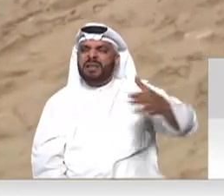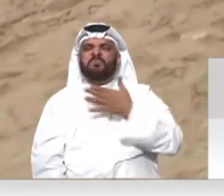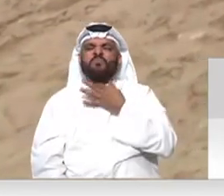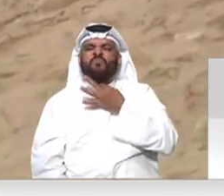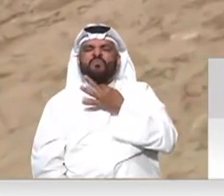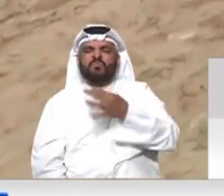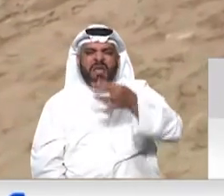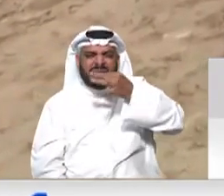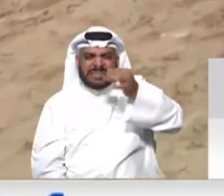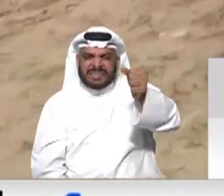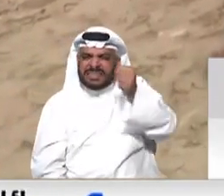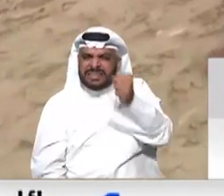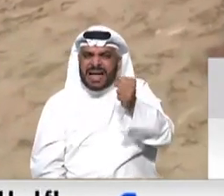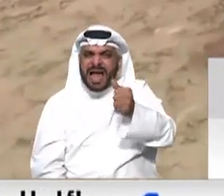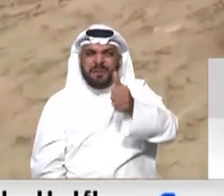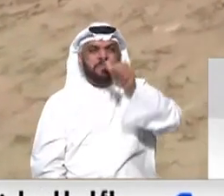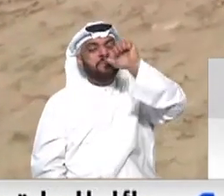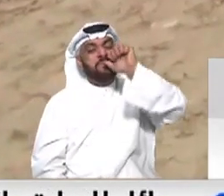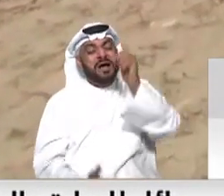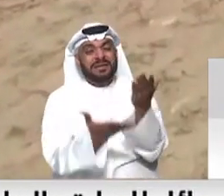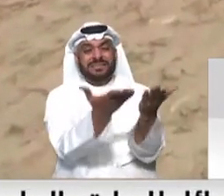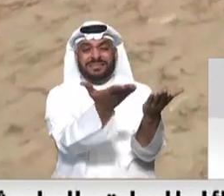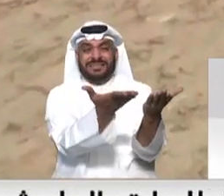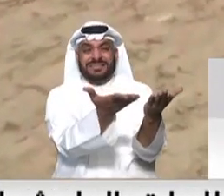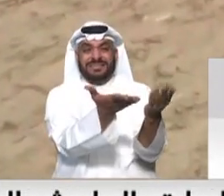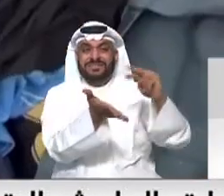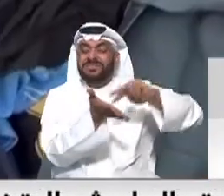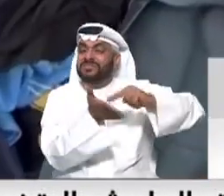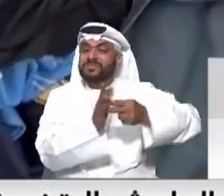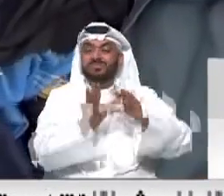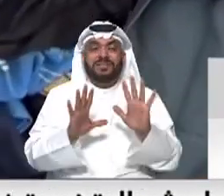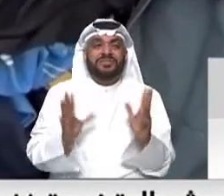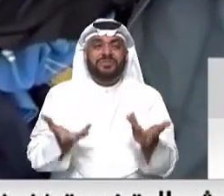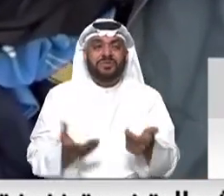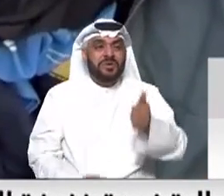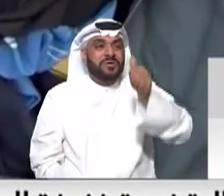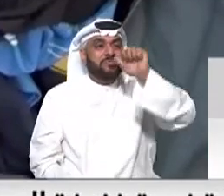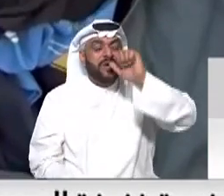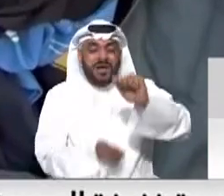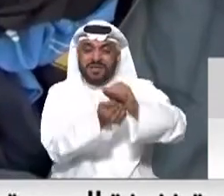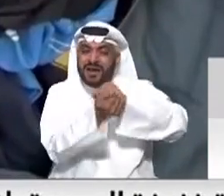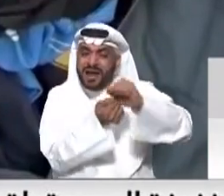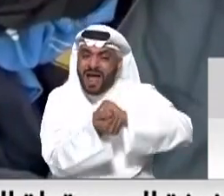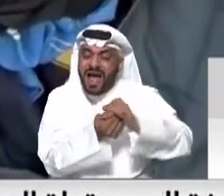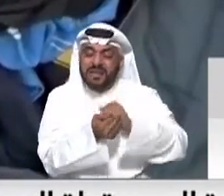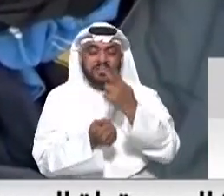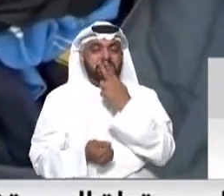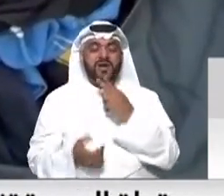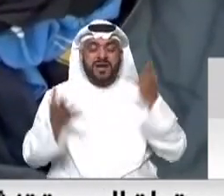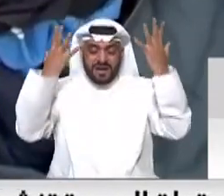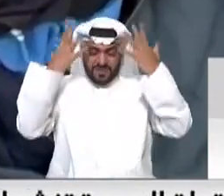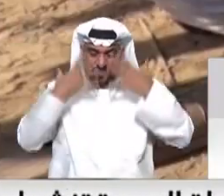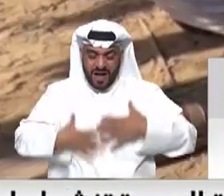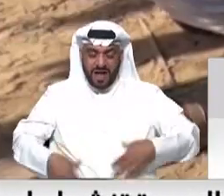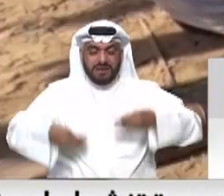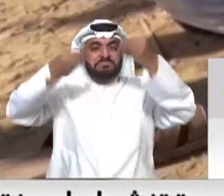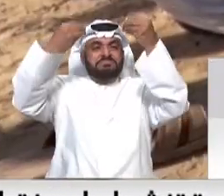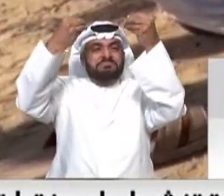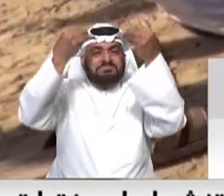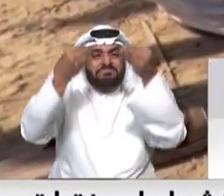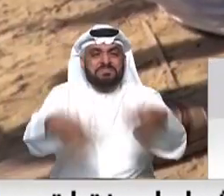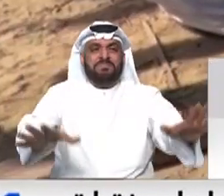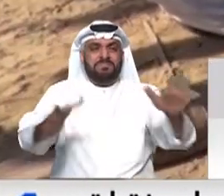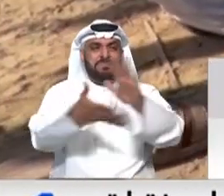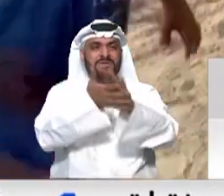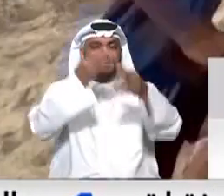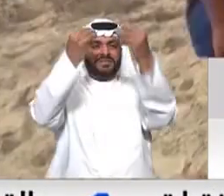لتلبيه احتياجاتها الاساسيه بما في ذلك الشرب والطهي والنظافه وسط كارثه انسانيه